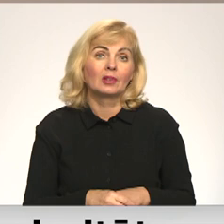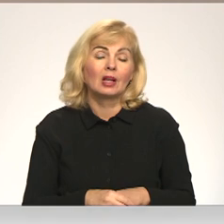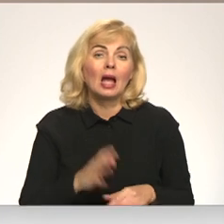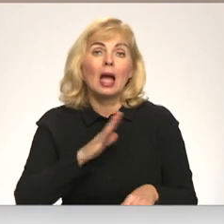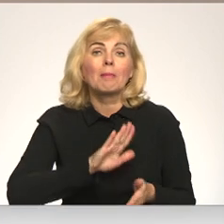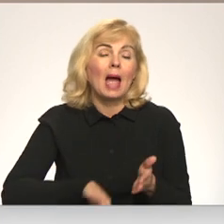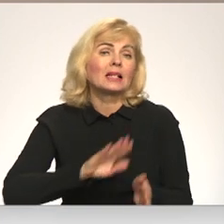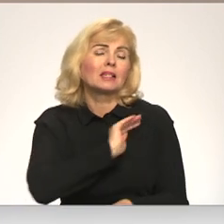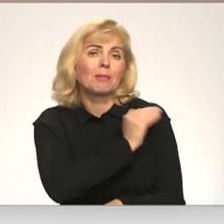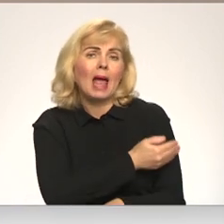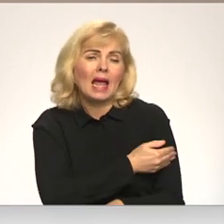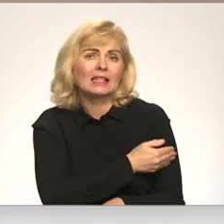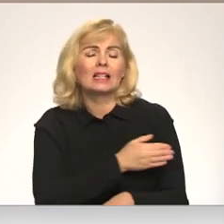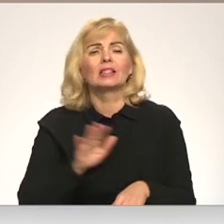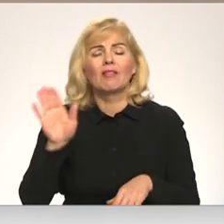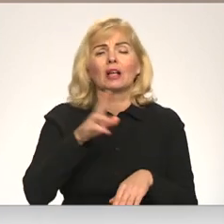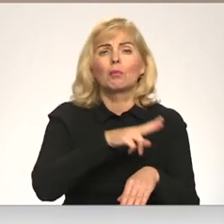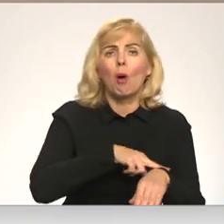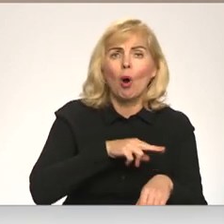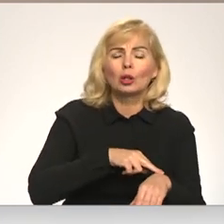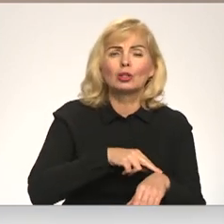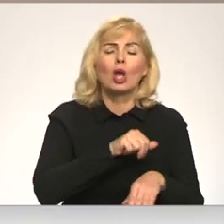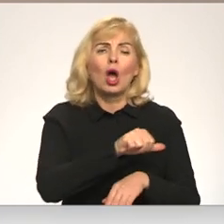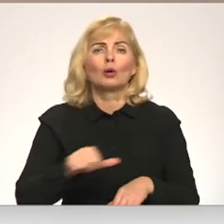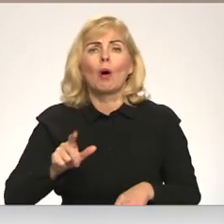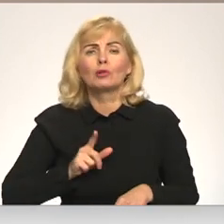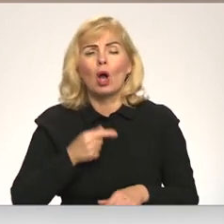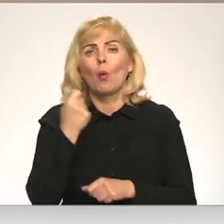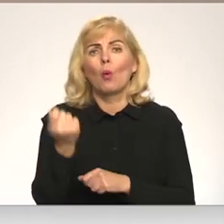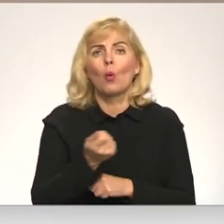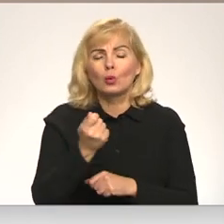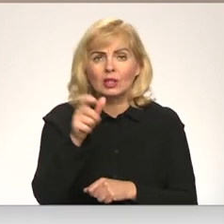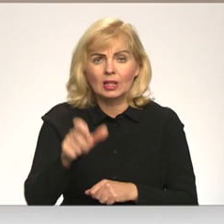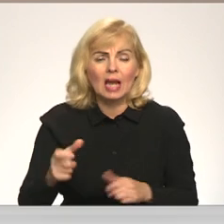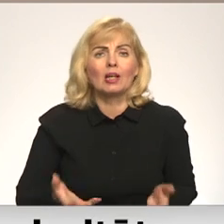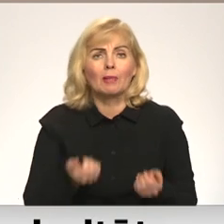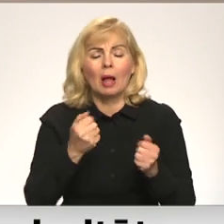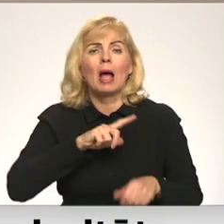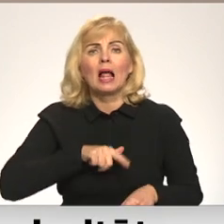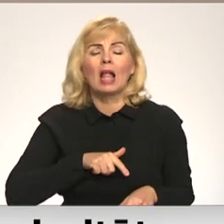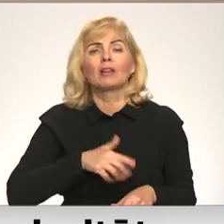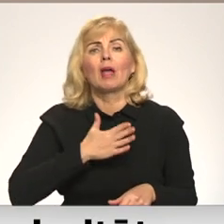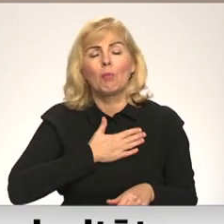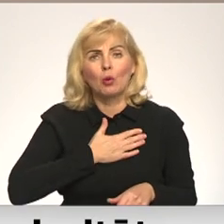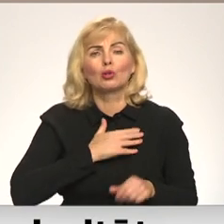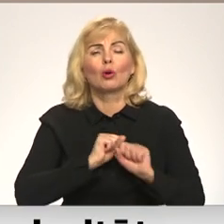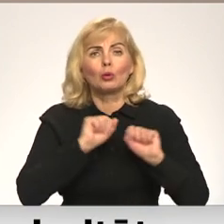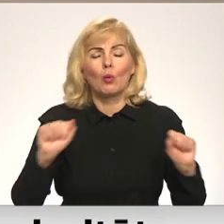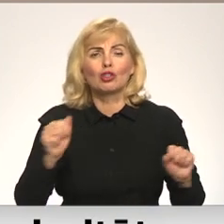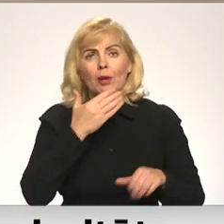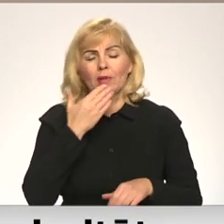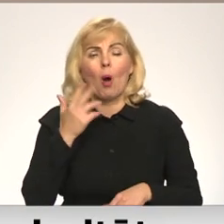Bezspēcīgas valsts policijas, robežsardzes, ugunsdzēsējiem un glābējiem Latvijas iekšējā drošība nav